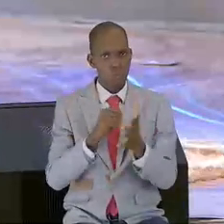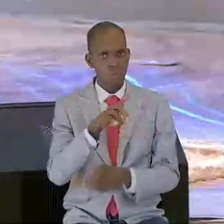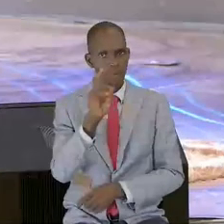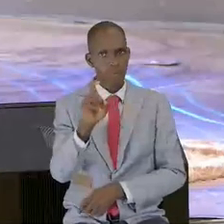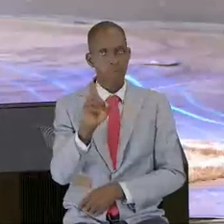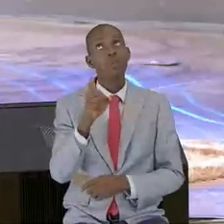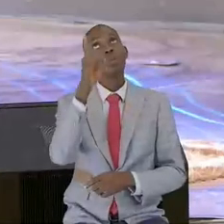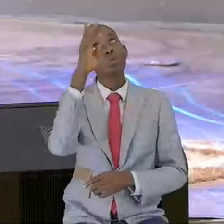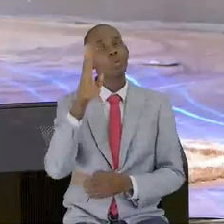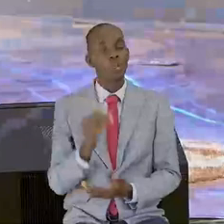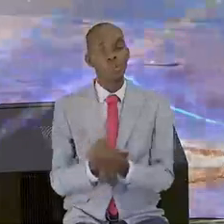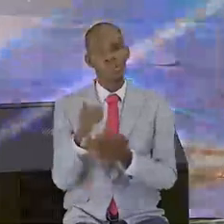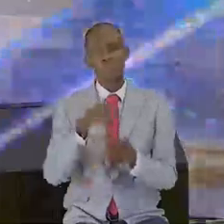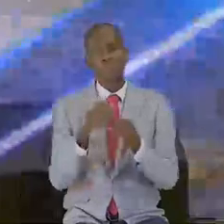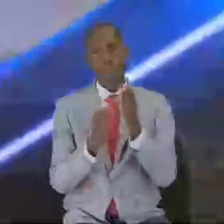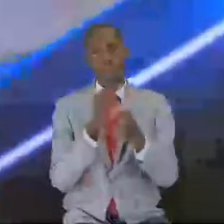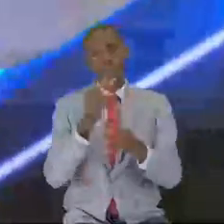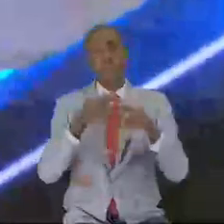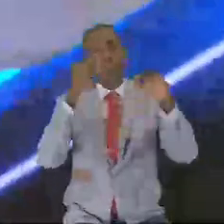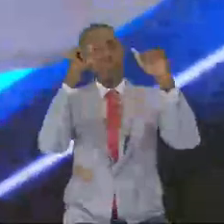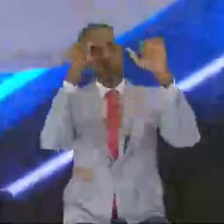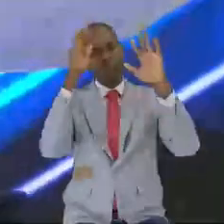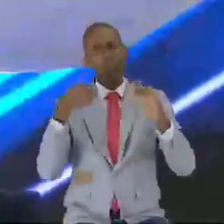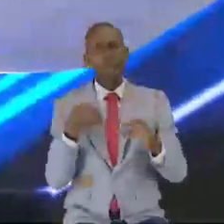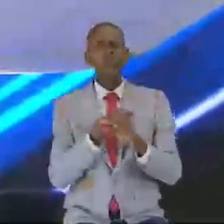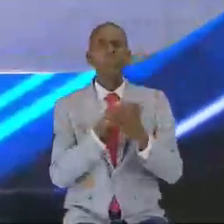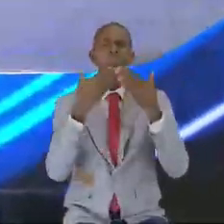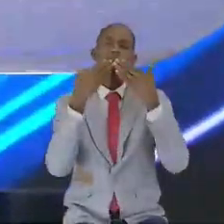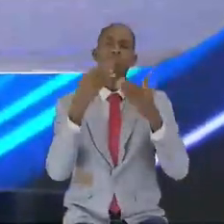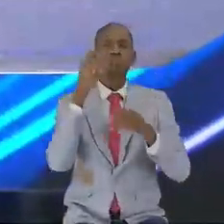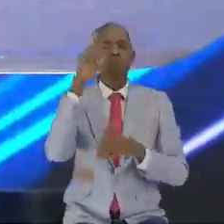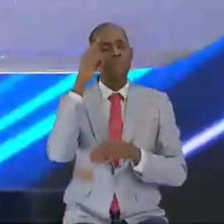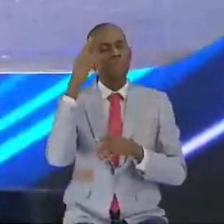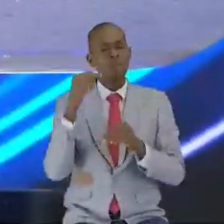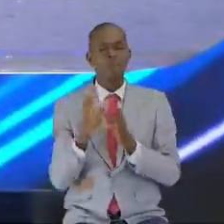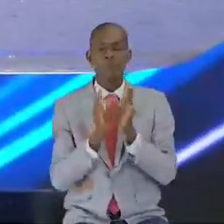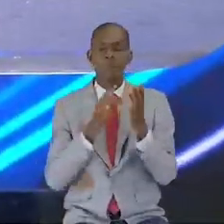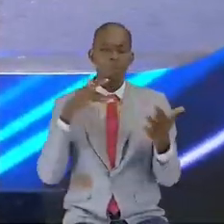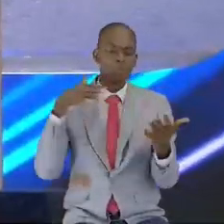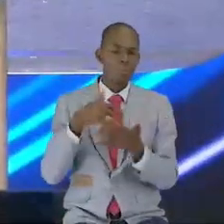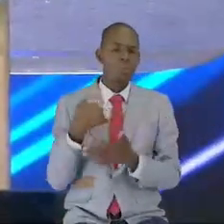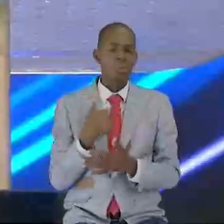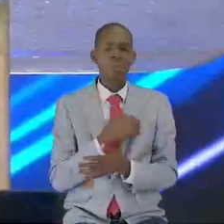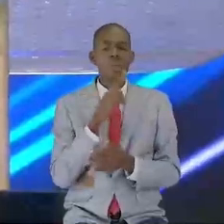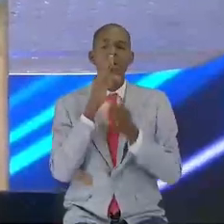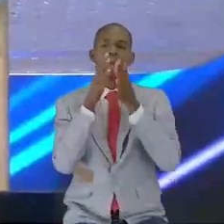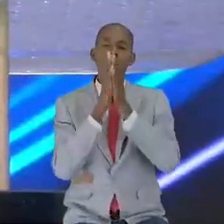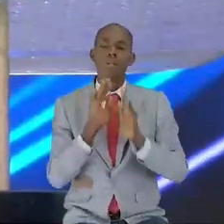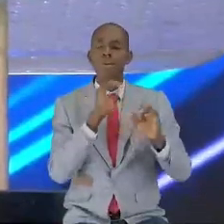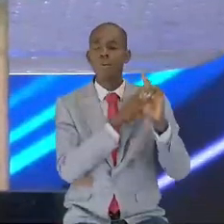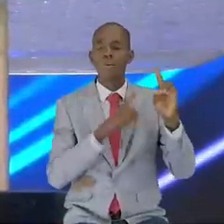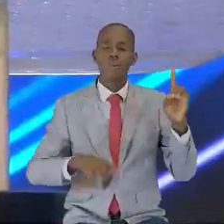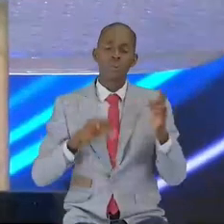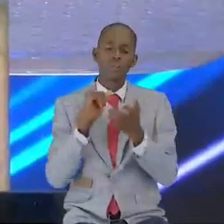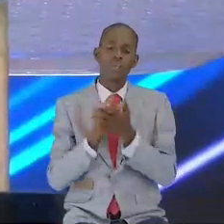vous aidera. Père, nous te remercions pour l'étude biblique. Demandons, Seigneur, que ton esprit prenne